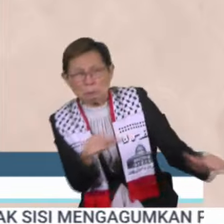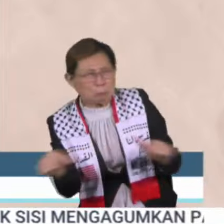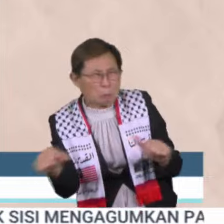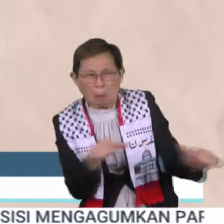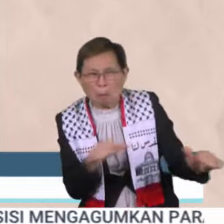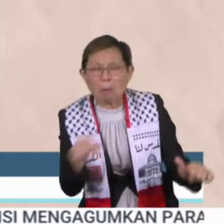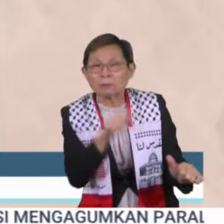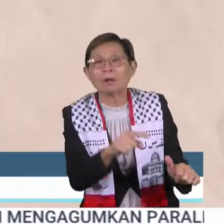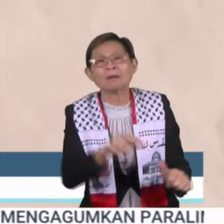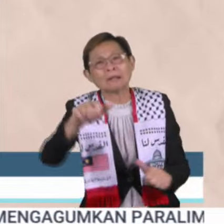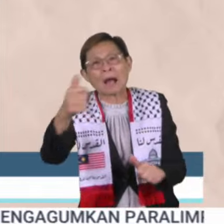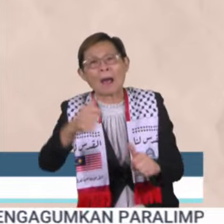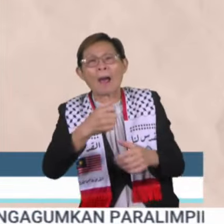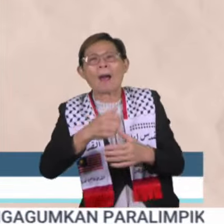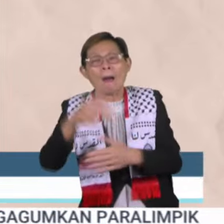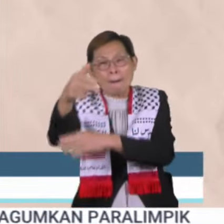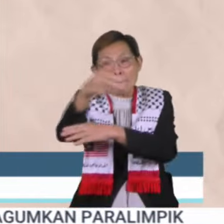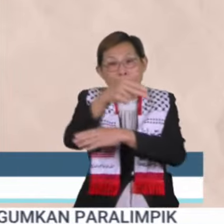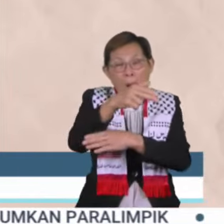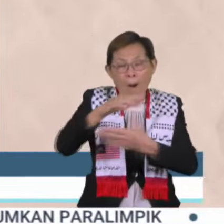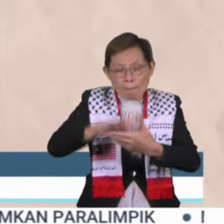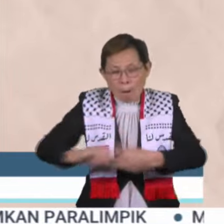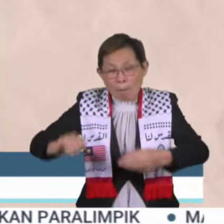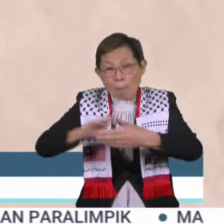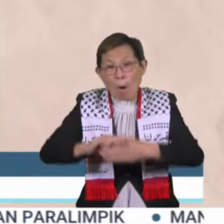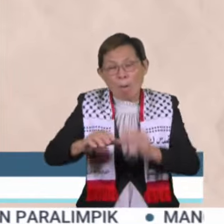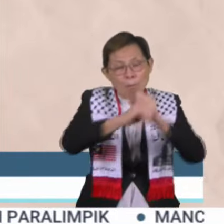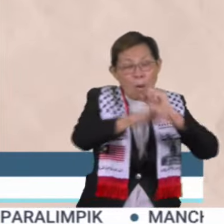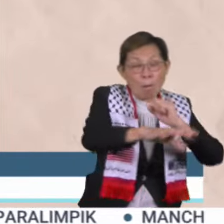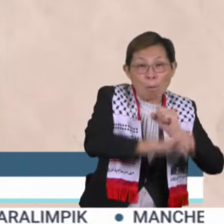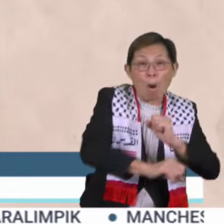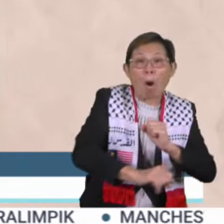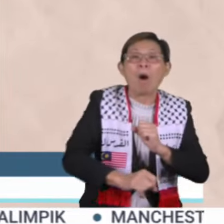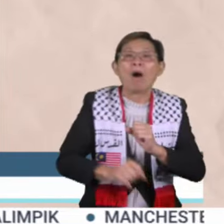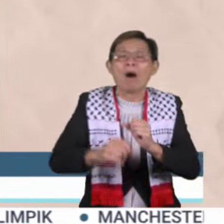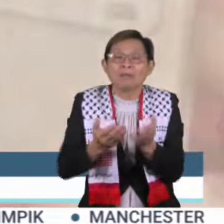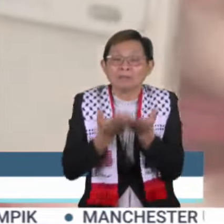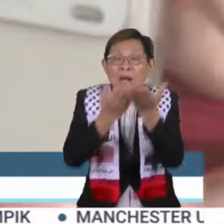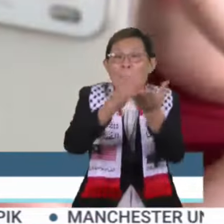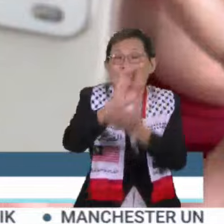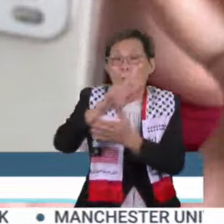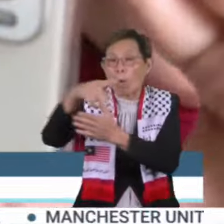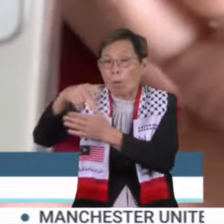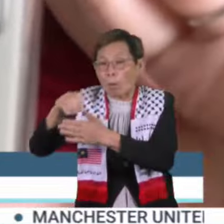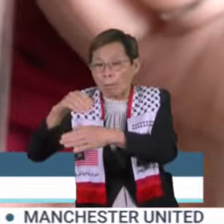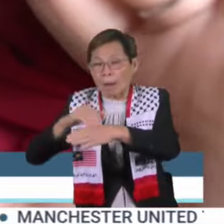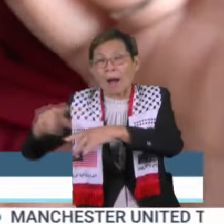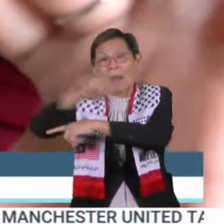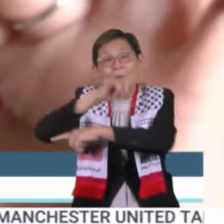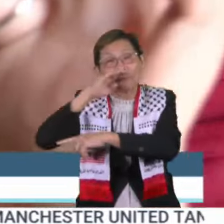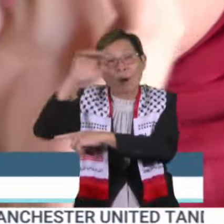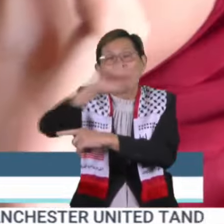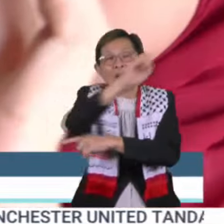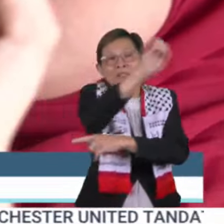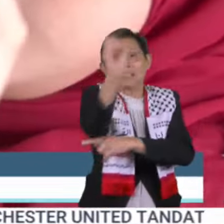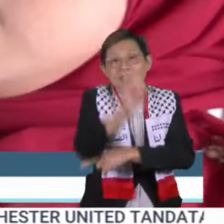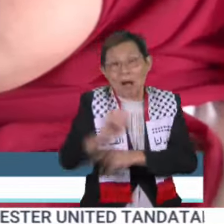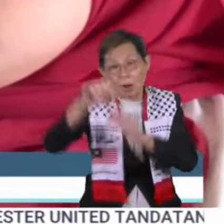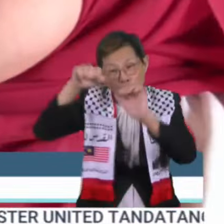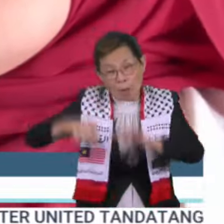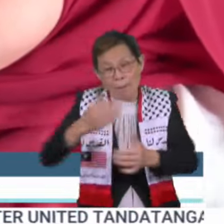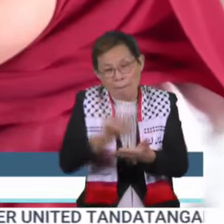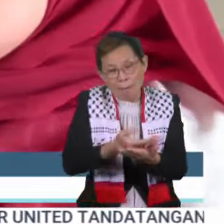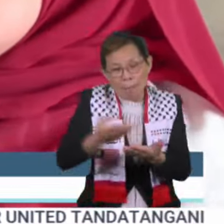agresif. Selain penerbitan karya, promosi eksklusif turut ditawar OPPO sempena Hari Kebangsaan. Diskaun boleh diperoleh